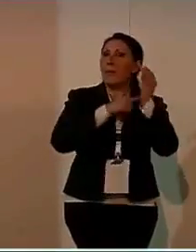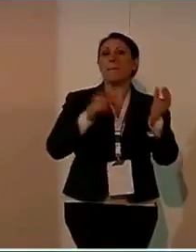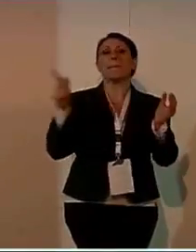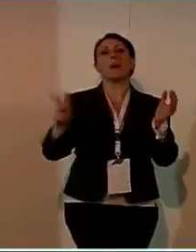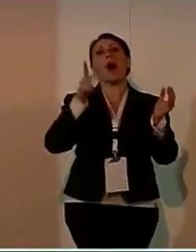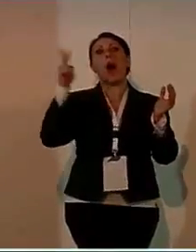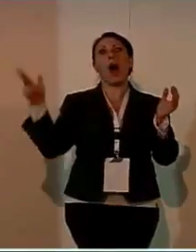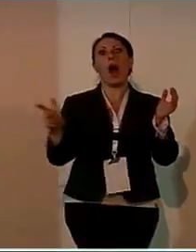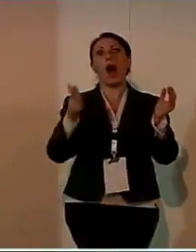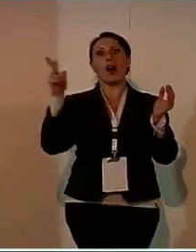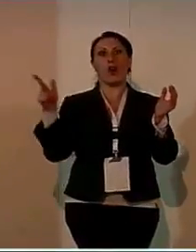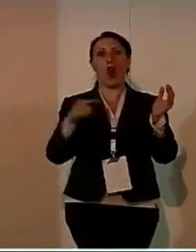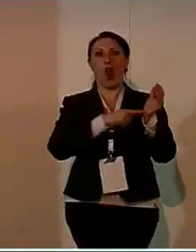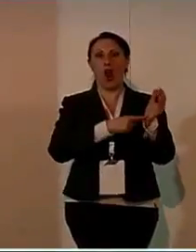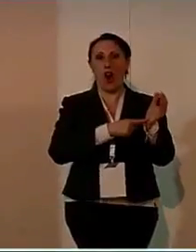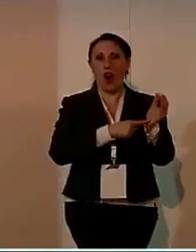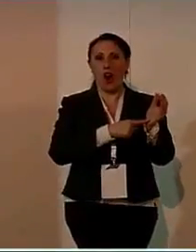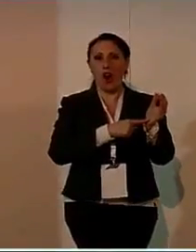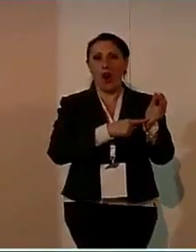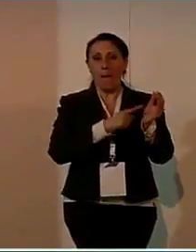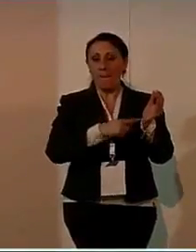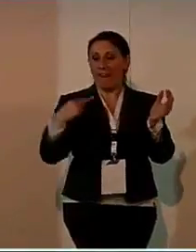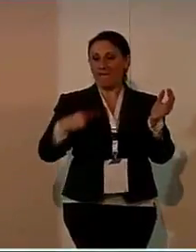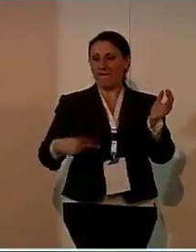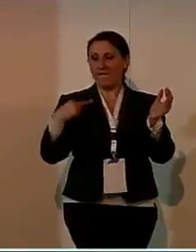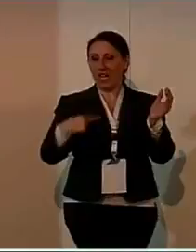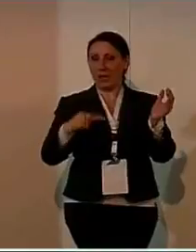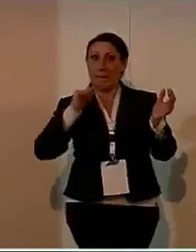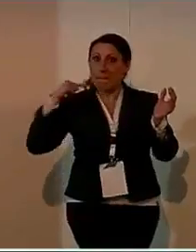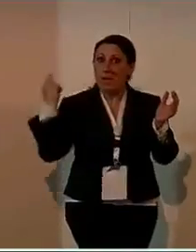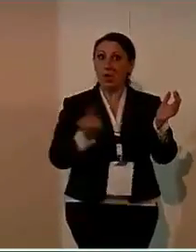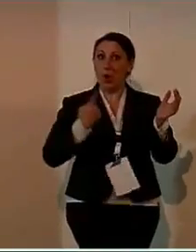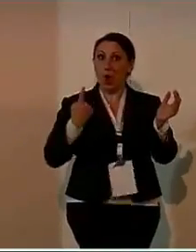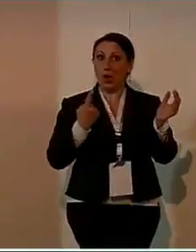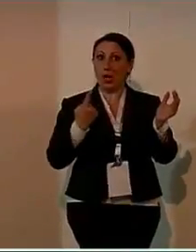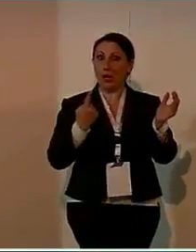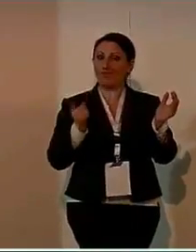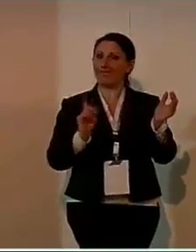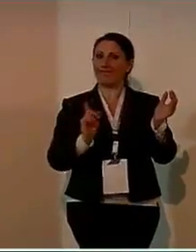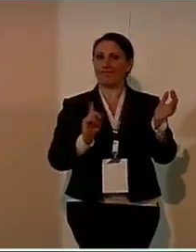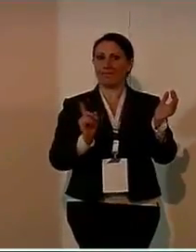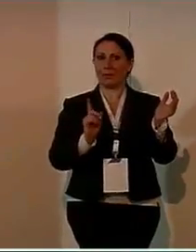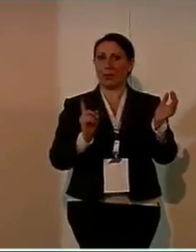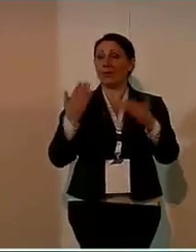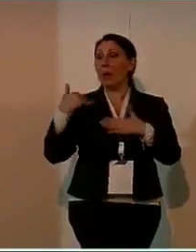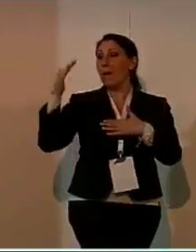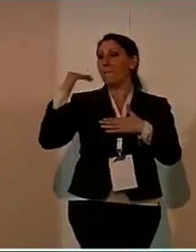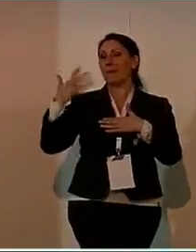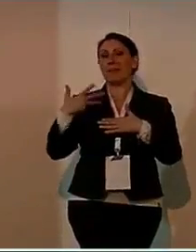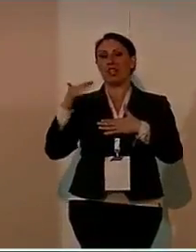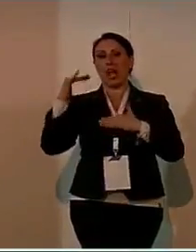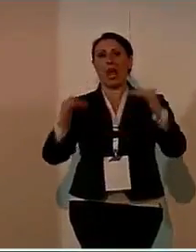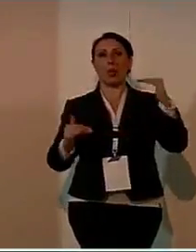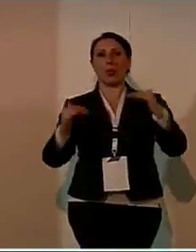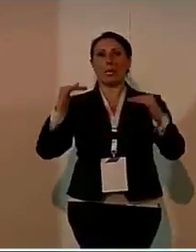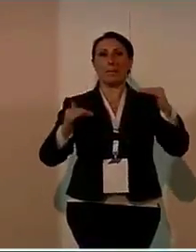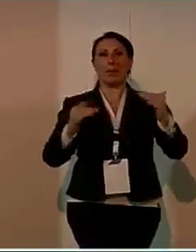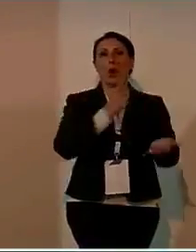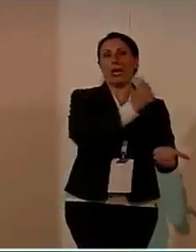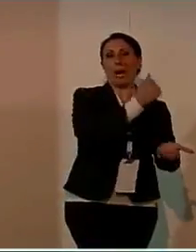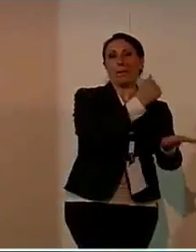certezza che vivrete meglio di chi vi ha preceduto quelli quelli di prima hanno conosciuto l'equilibrio tra capitale e lavoro